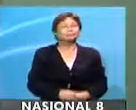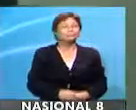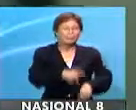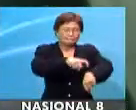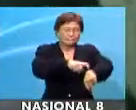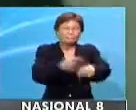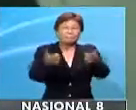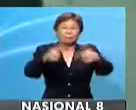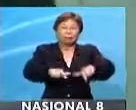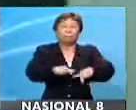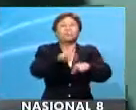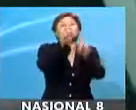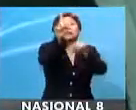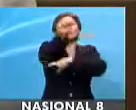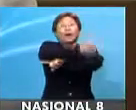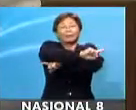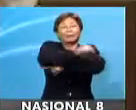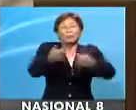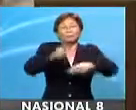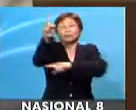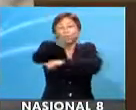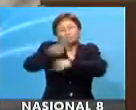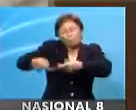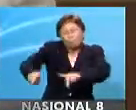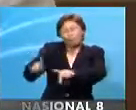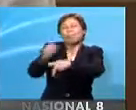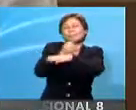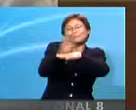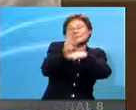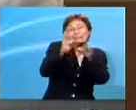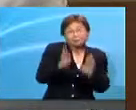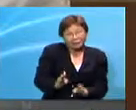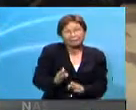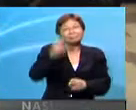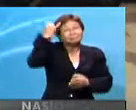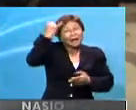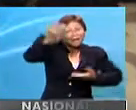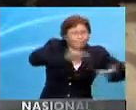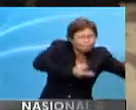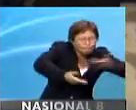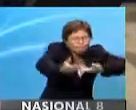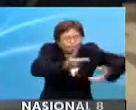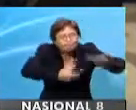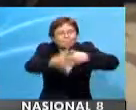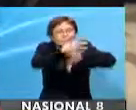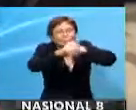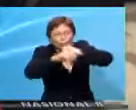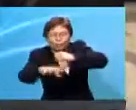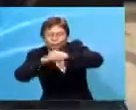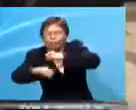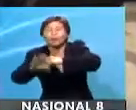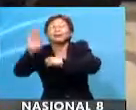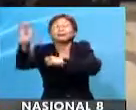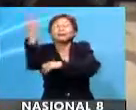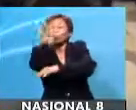Sesi yang berlangsung selama sehari ini membuka peluang kepada penggiat industri untuk bertukar pandangan dan mempromosikan produk